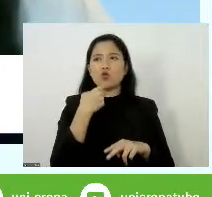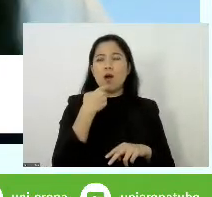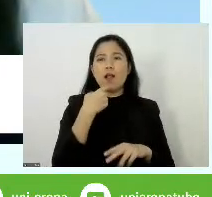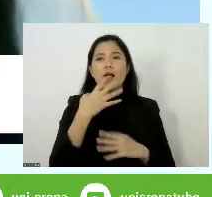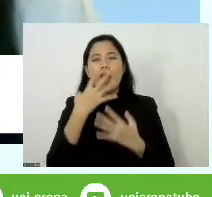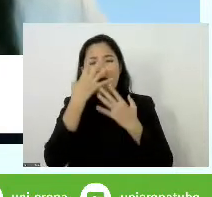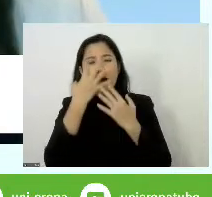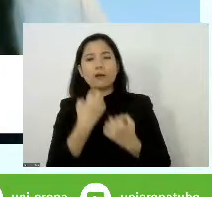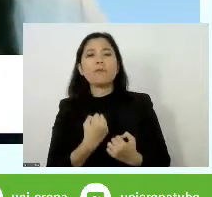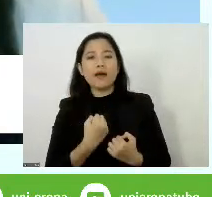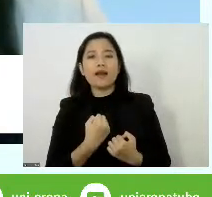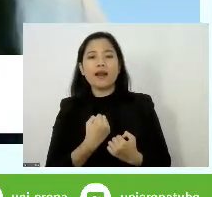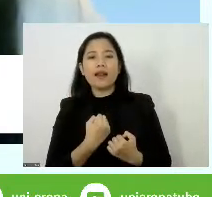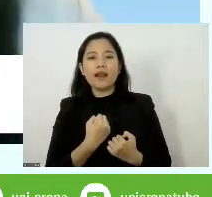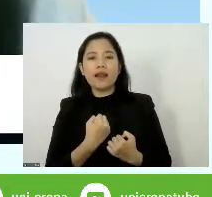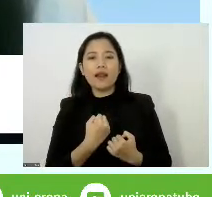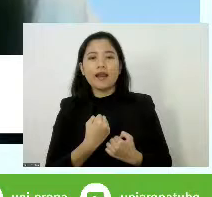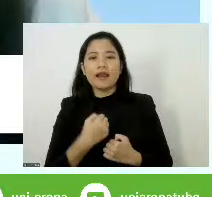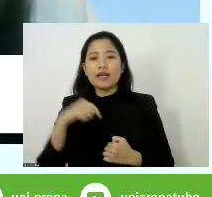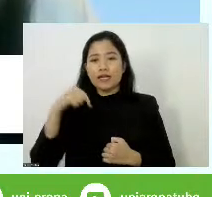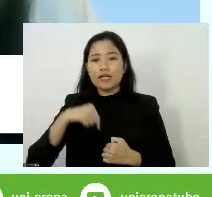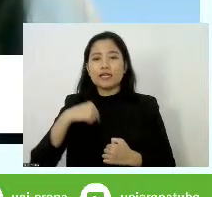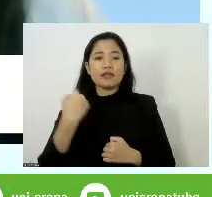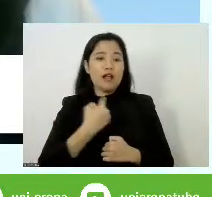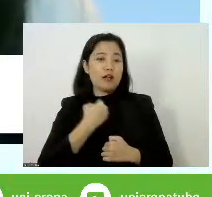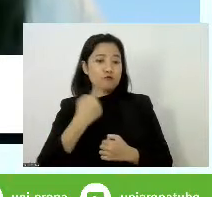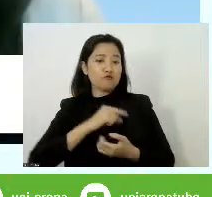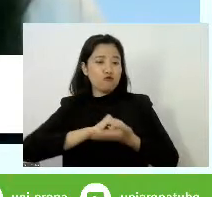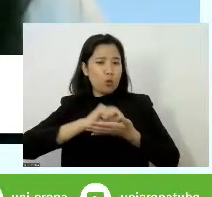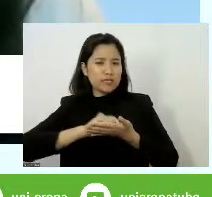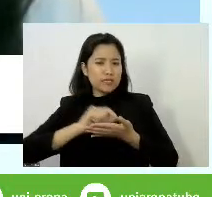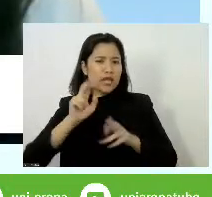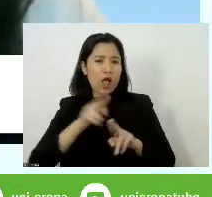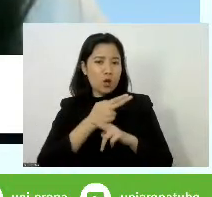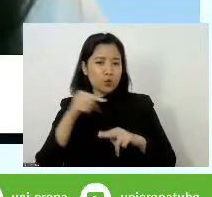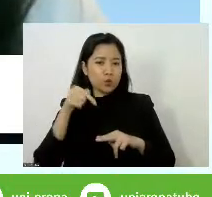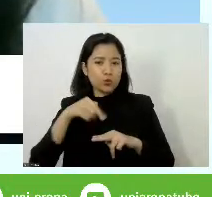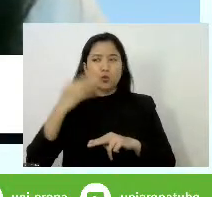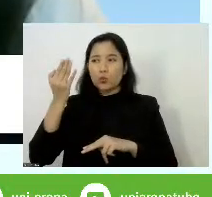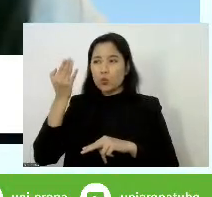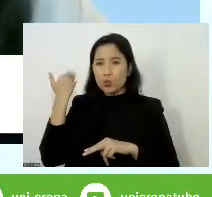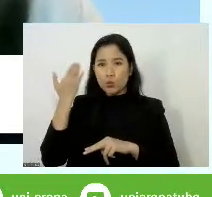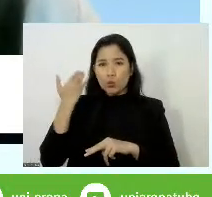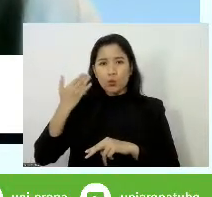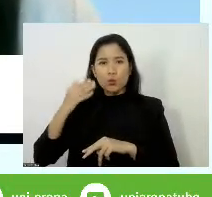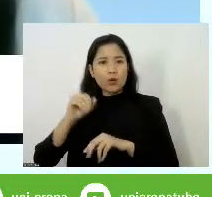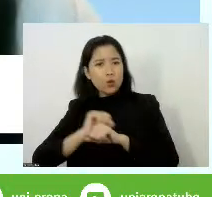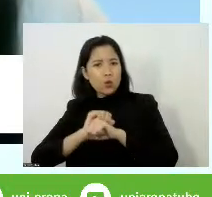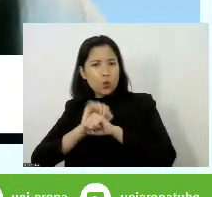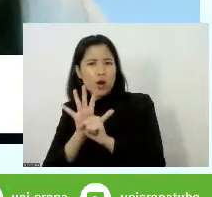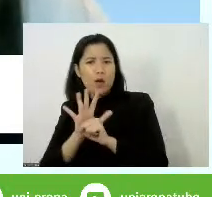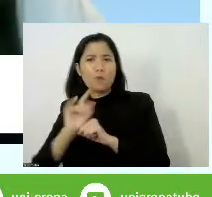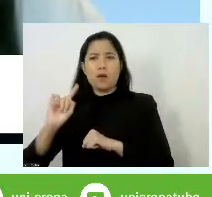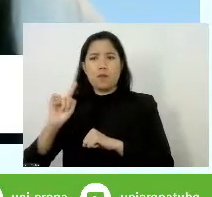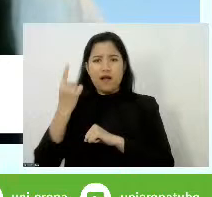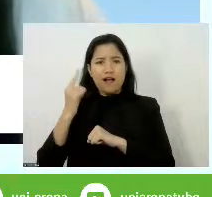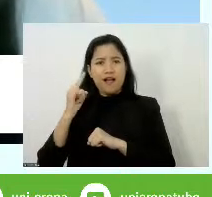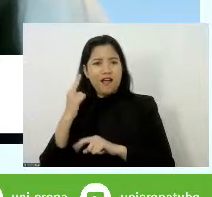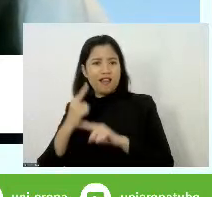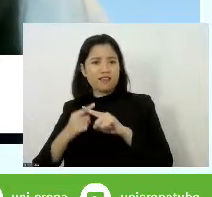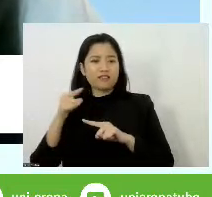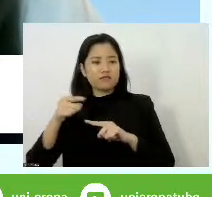awal pandemi sehat kita semua daun masih inget kita semua itu bener-bener harus di rumah nggak boleh keluar